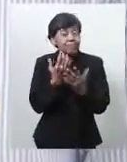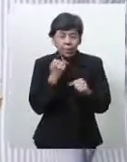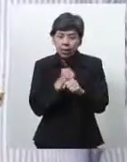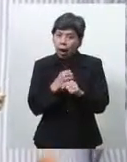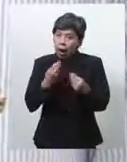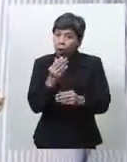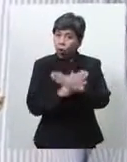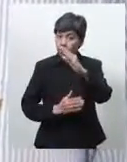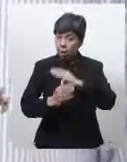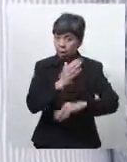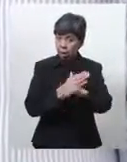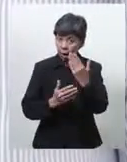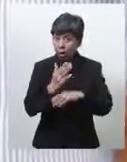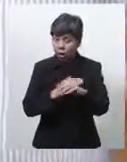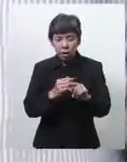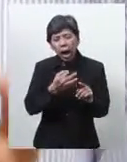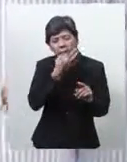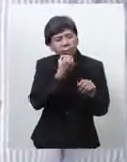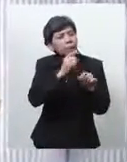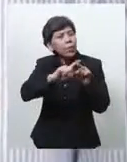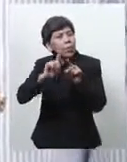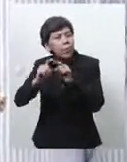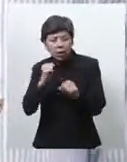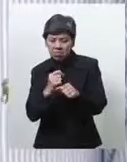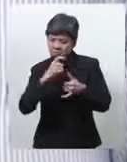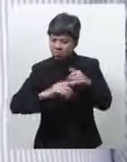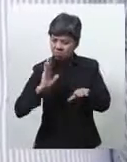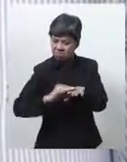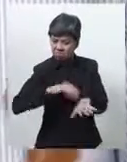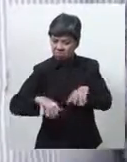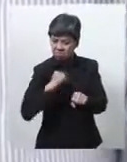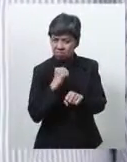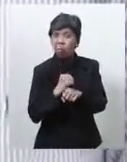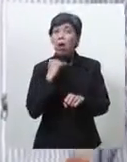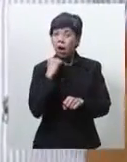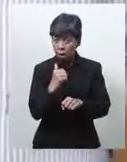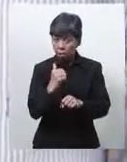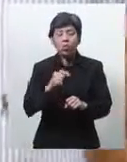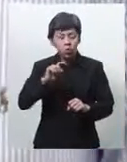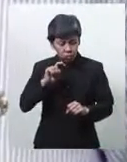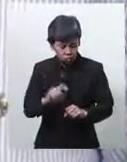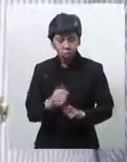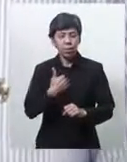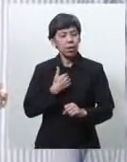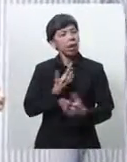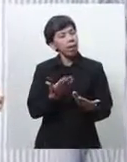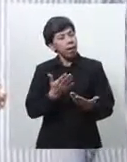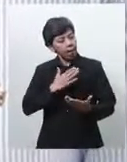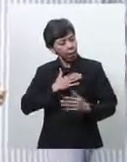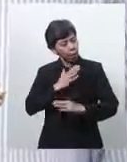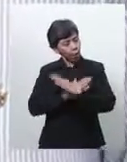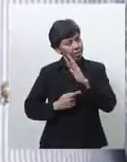นพิการในทุกๆอาชีพเนี่ยสามารถแสดงศักยภาพของตนเองได้อย่างเต็มที่เนี่ยต้องมีการเปิดโอกาสให้กับเขา